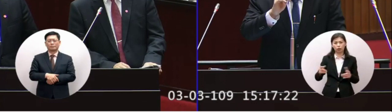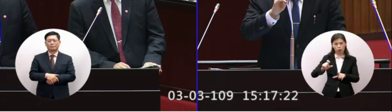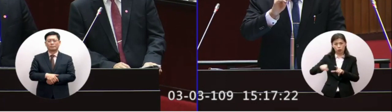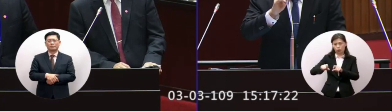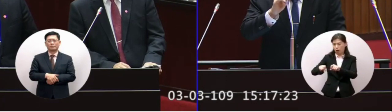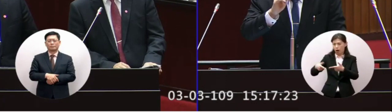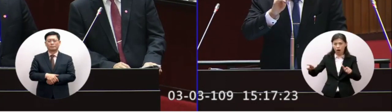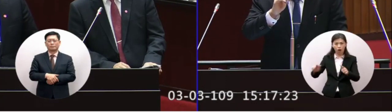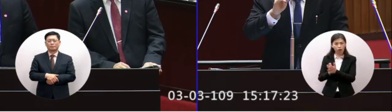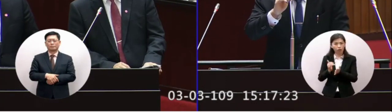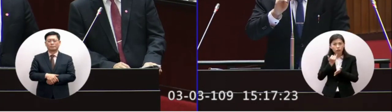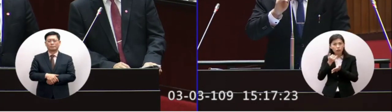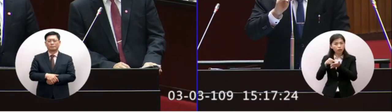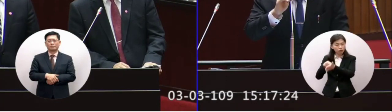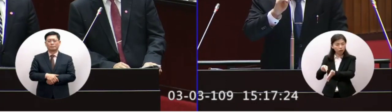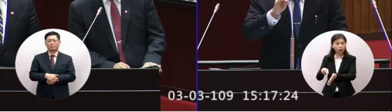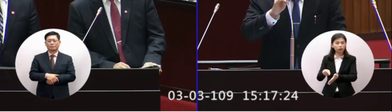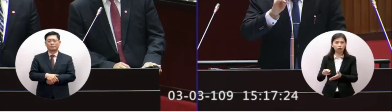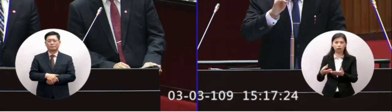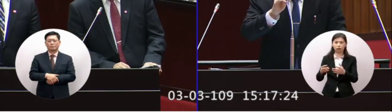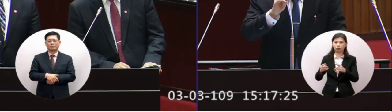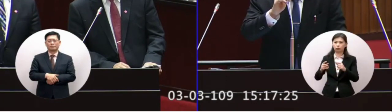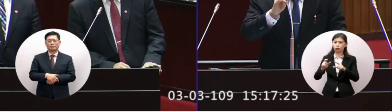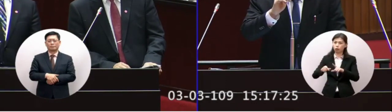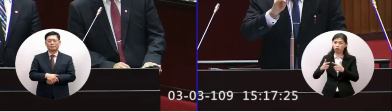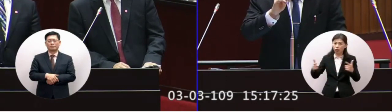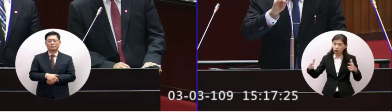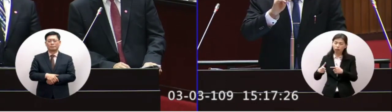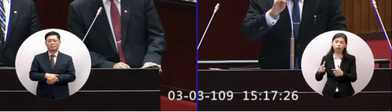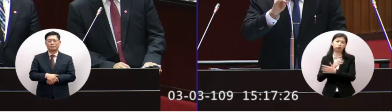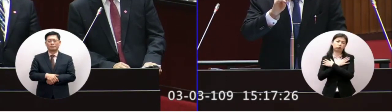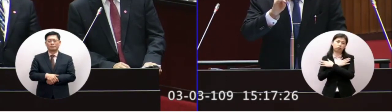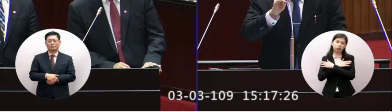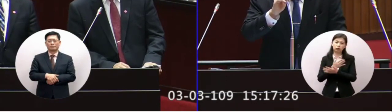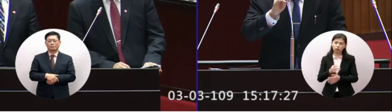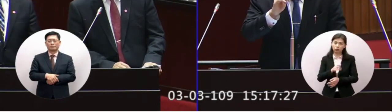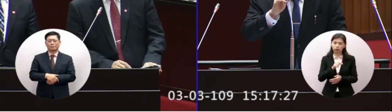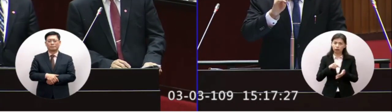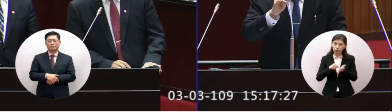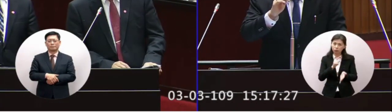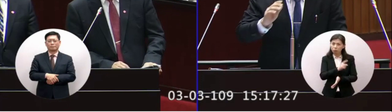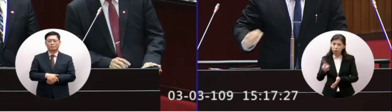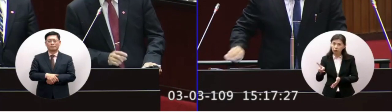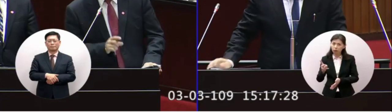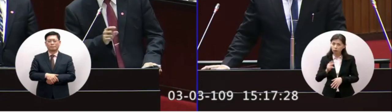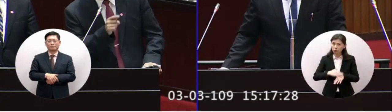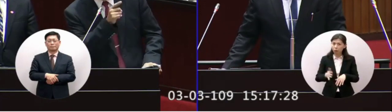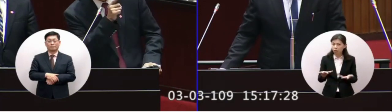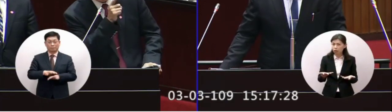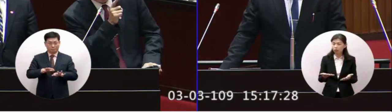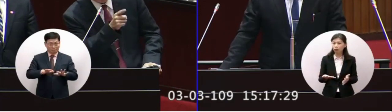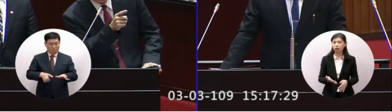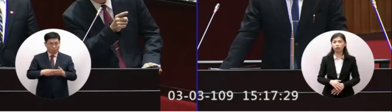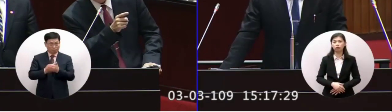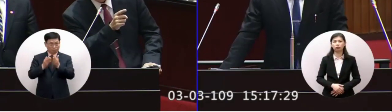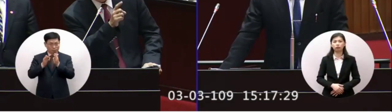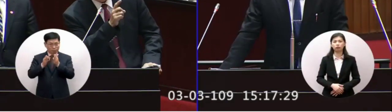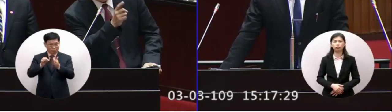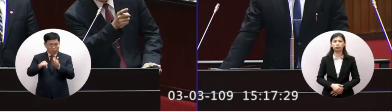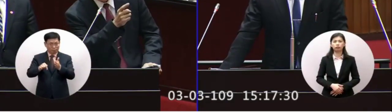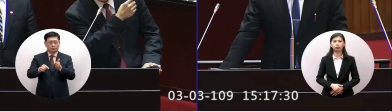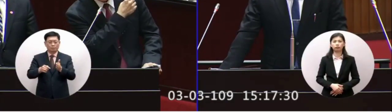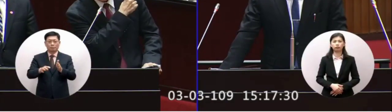产业跟企业都可以申请，它没有分大型中型这样子。那这样会不会有重复申请的问题？ 起码针对这